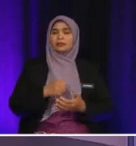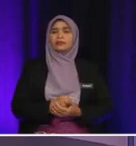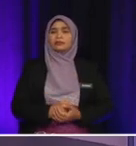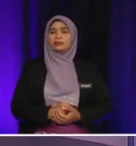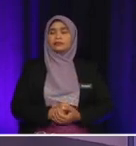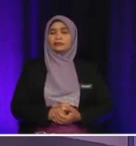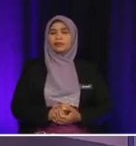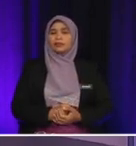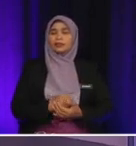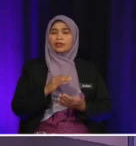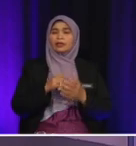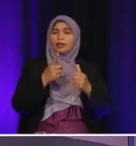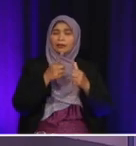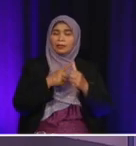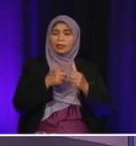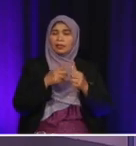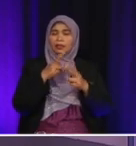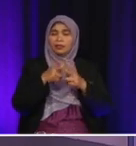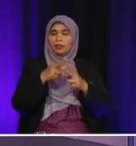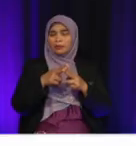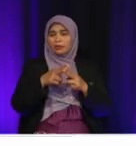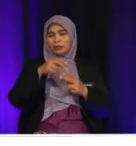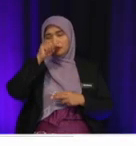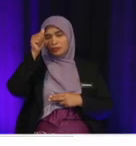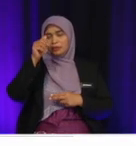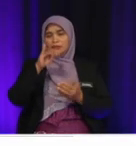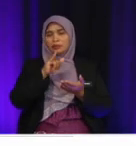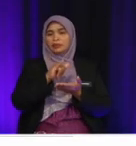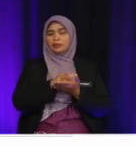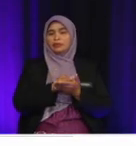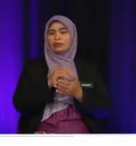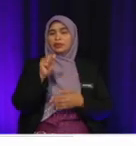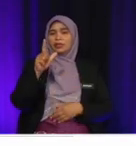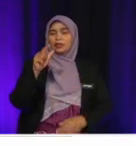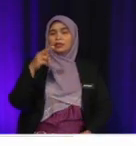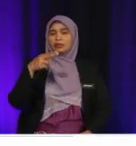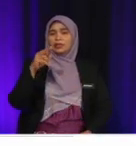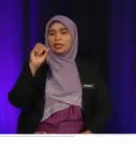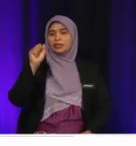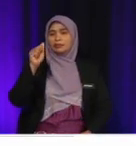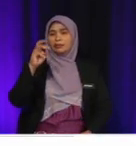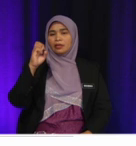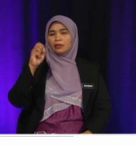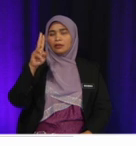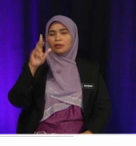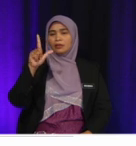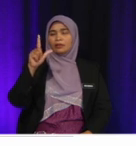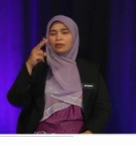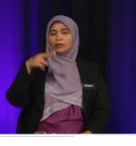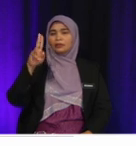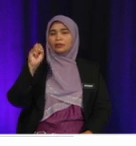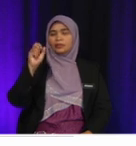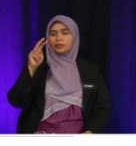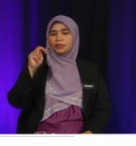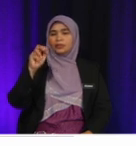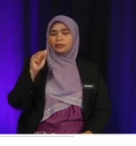iaitu yang pertama ialah nama-nama Allah iaitu al-husna nama-nama Allah Asmaul Husna al-muntaqim